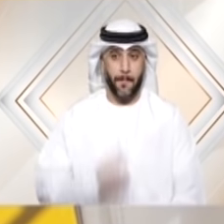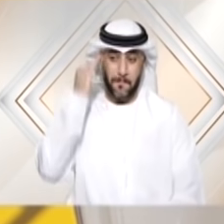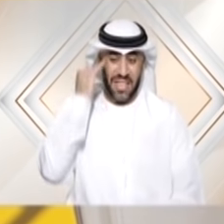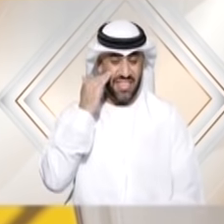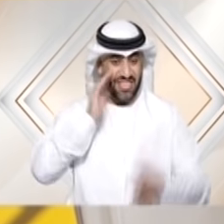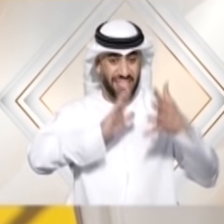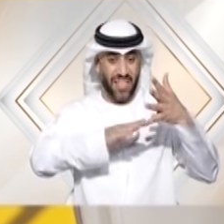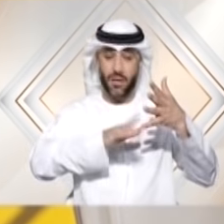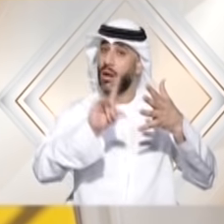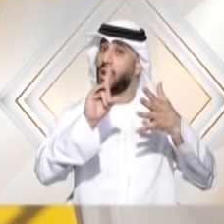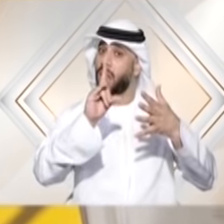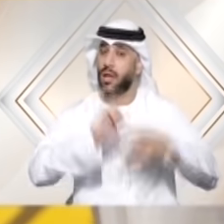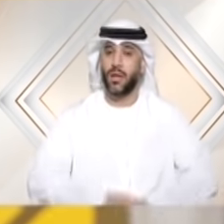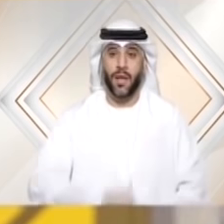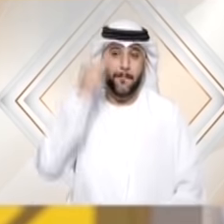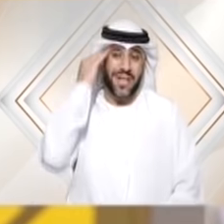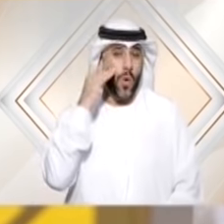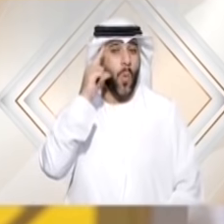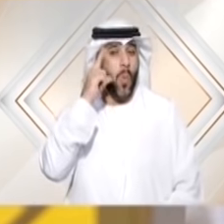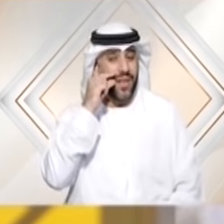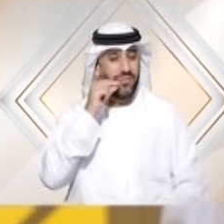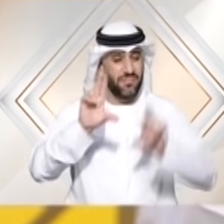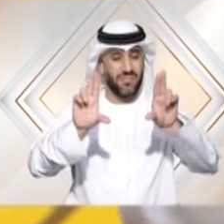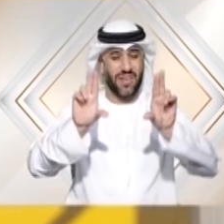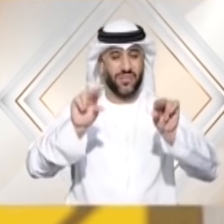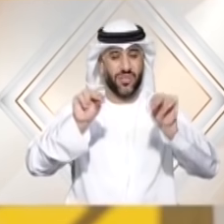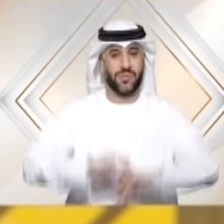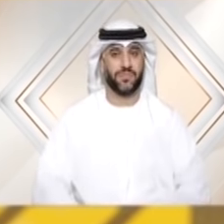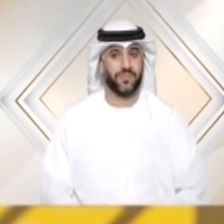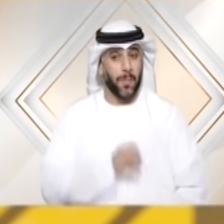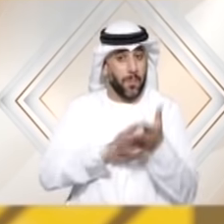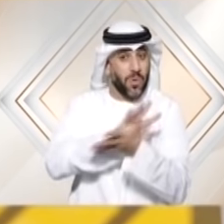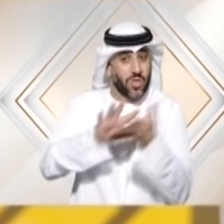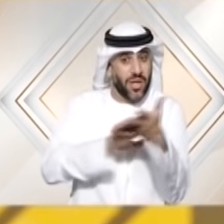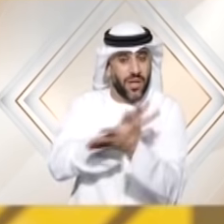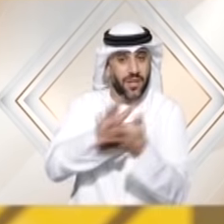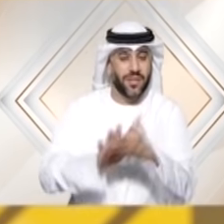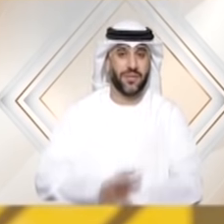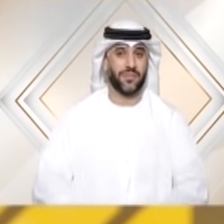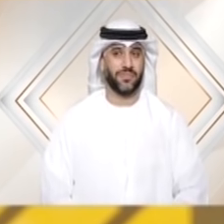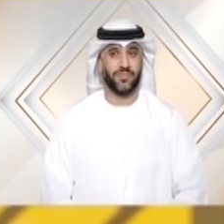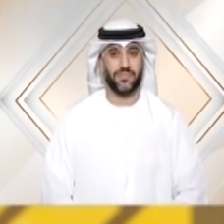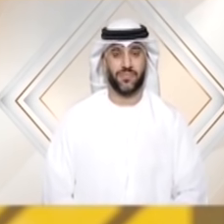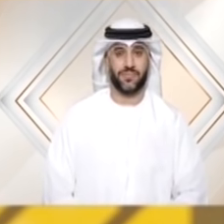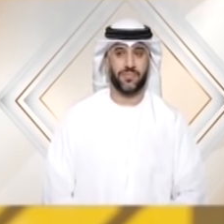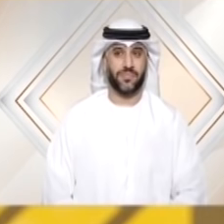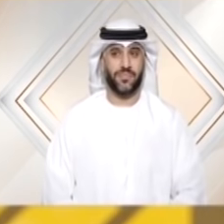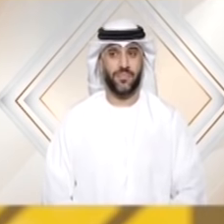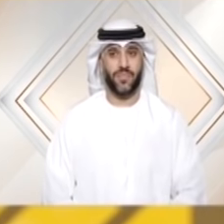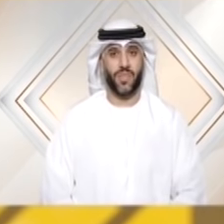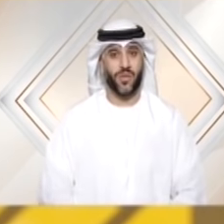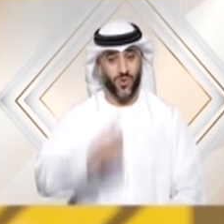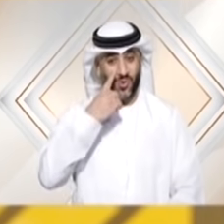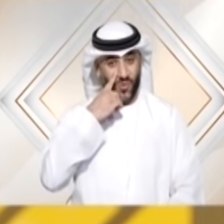الحرمة. يا أخي تعرف عندي مشكلة، مثلا شوف